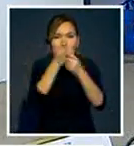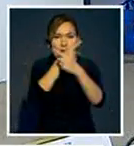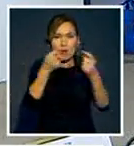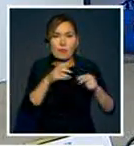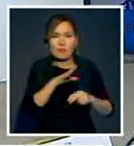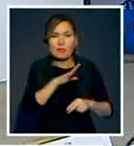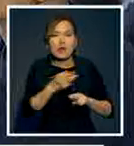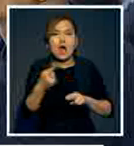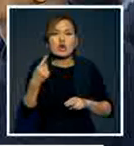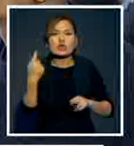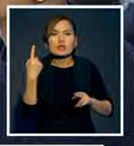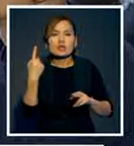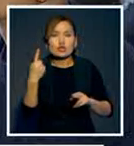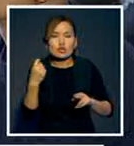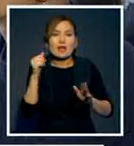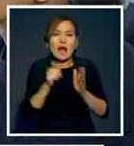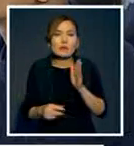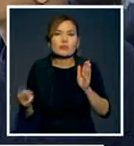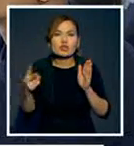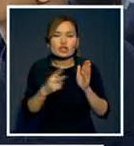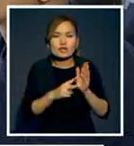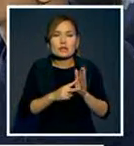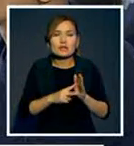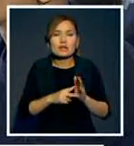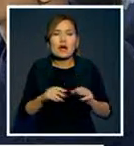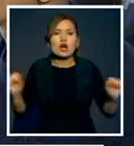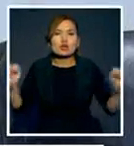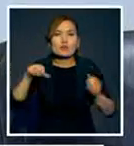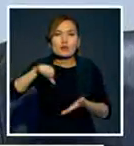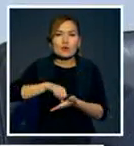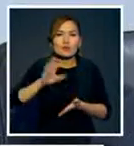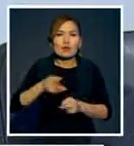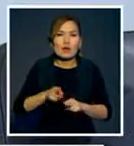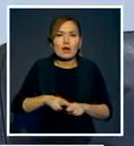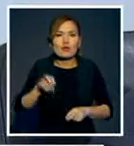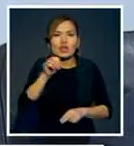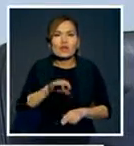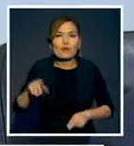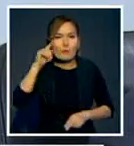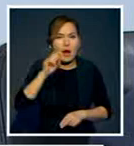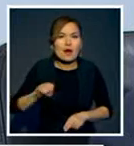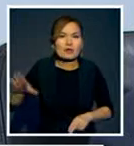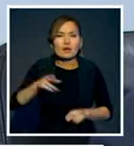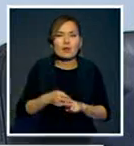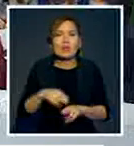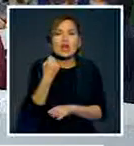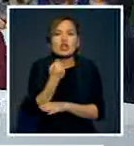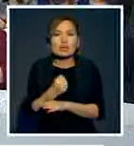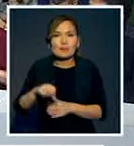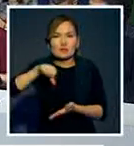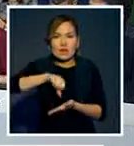келетін 167 палуан бақ сынайды. Олардың арасында әлем чемпиондары Еуропа мен Азия, Пан Америка жеңімпаздары